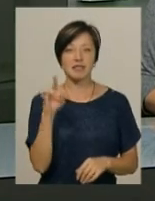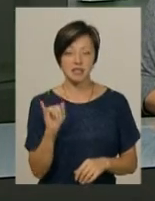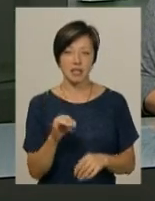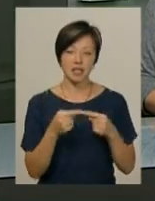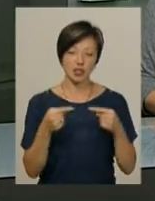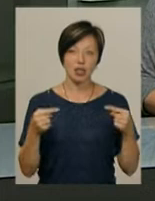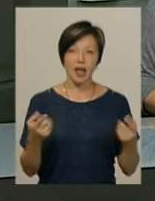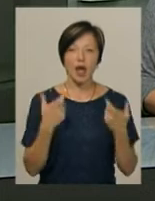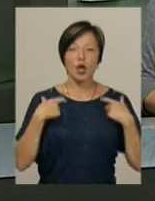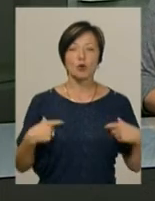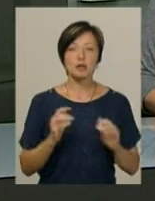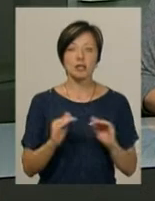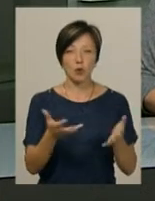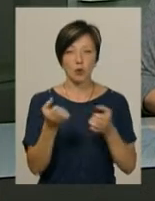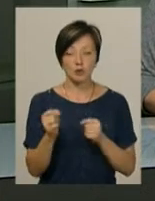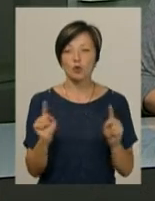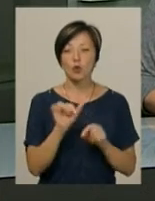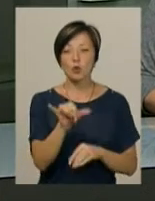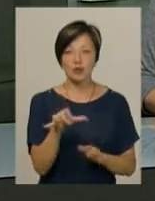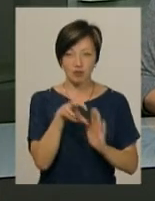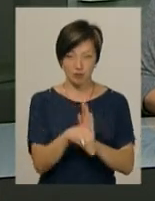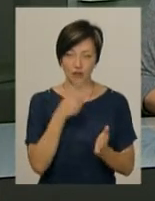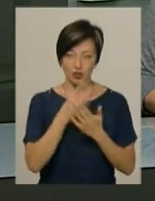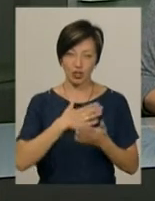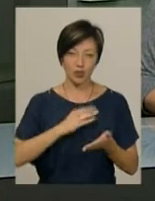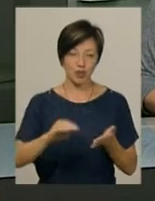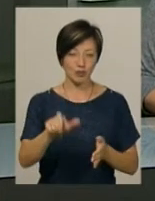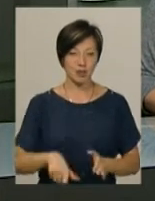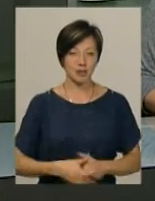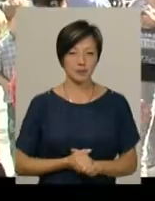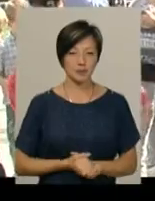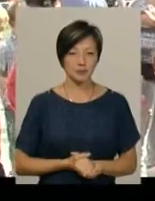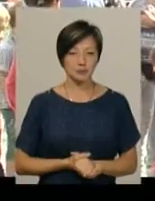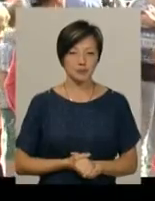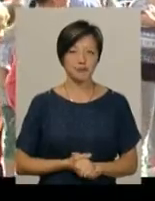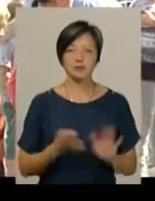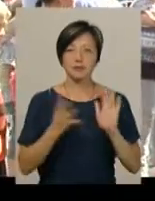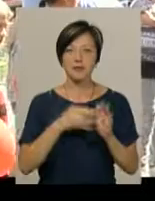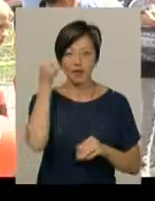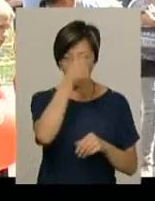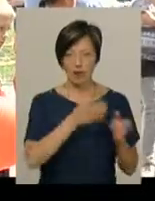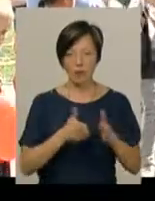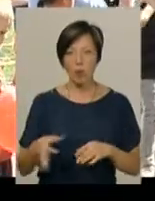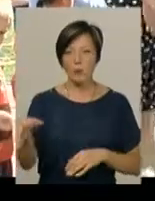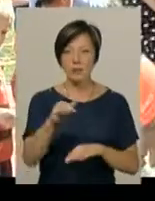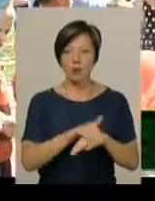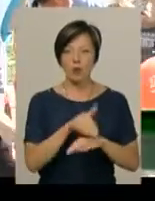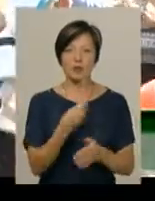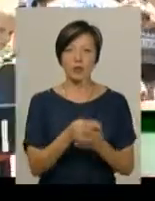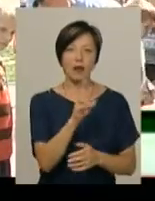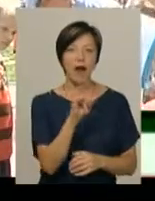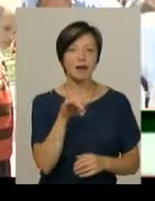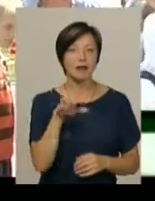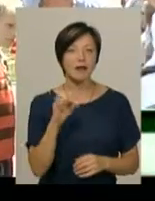Які рюкзаки отримали діти у Хмельницькому та що у них було, бачила Наталя Сідова. Дев'ятий рік поспіль обласний благодійний фонд